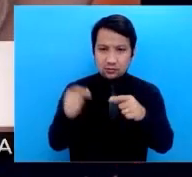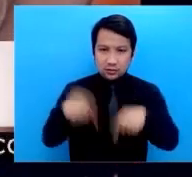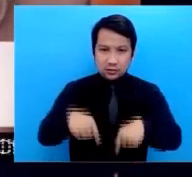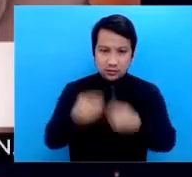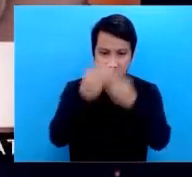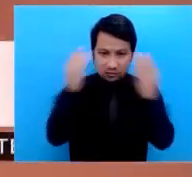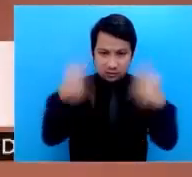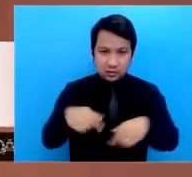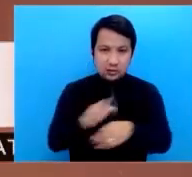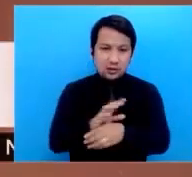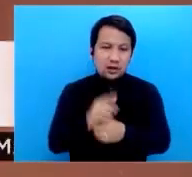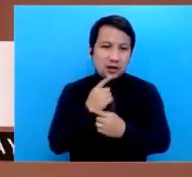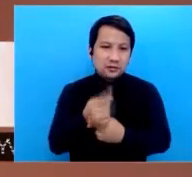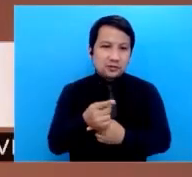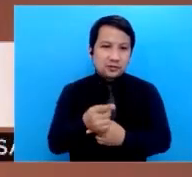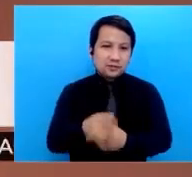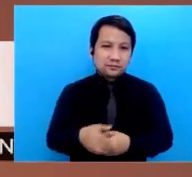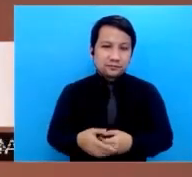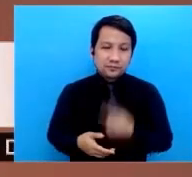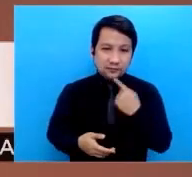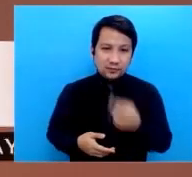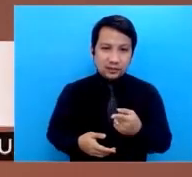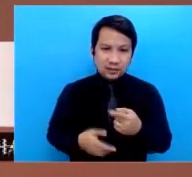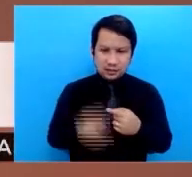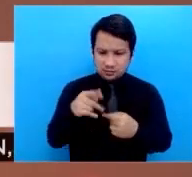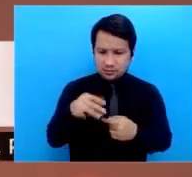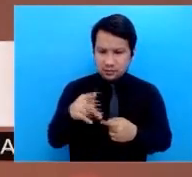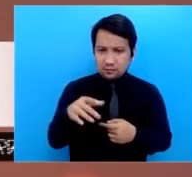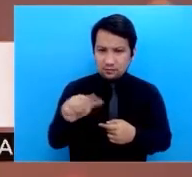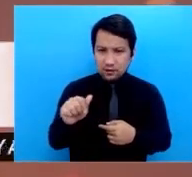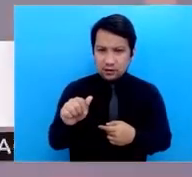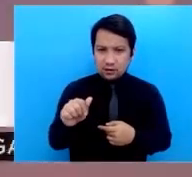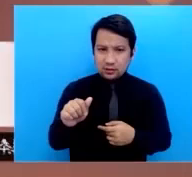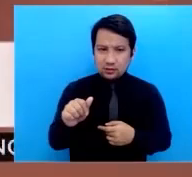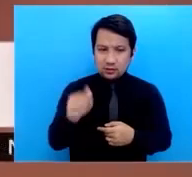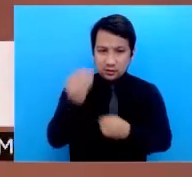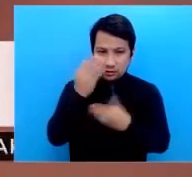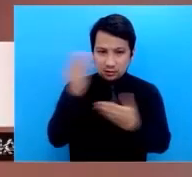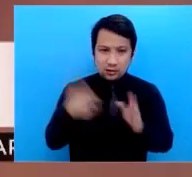ginaya. Peppa! The cloud!